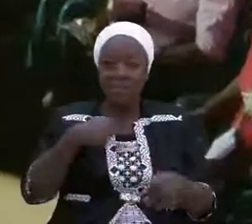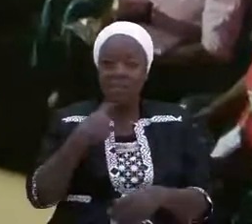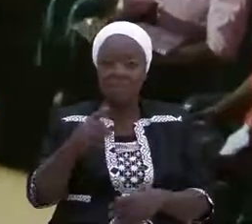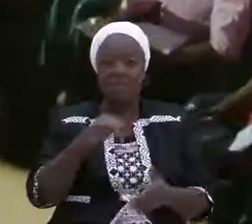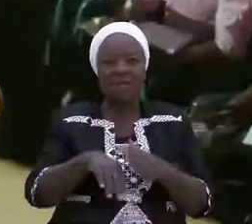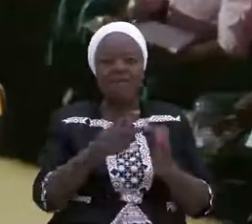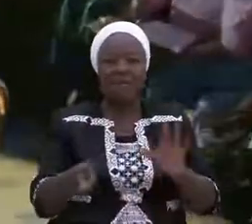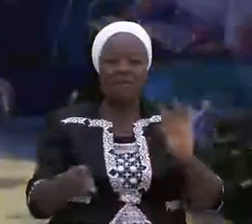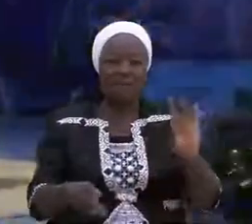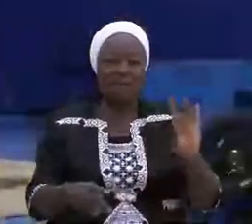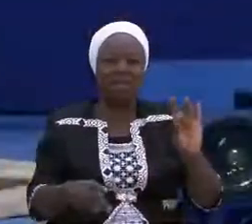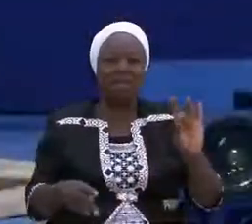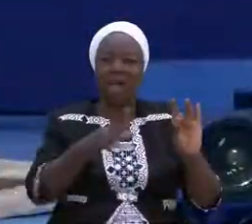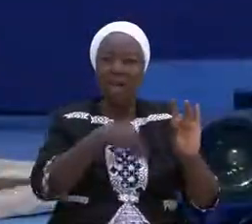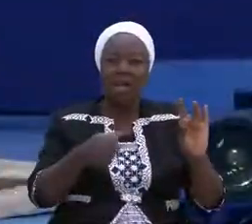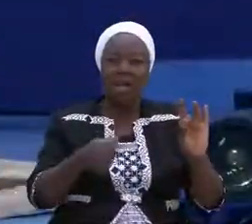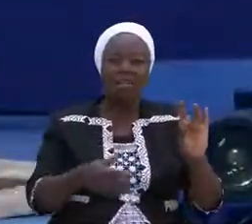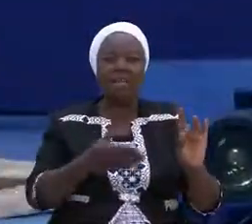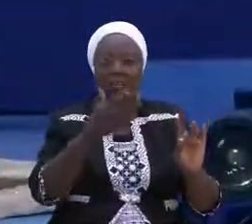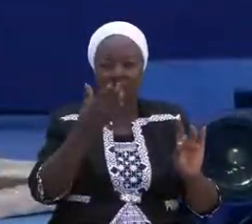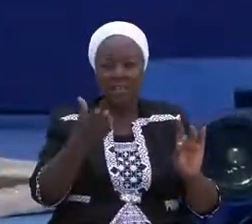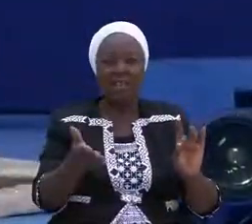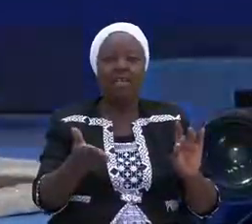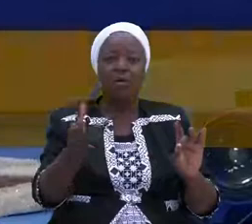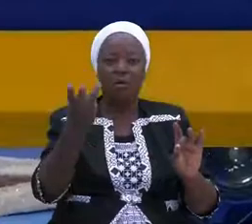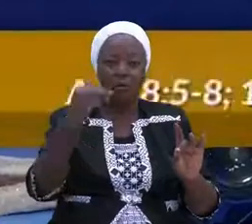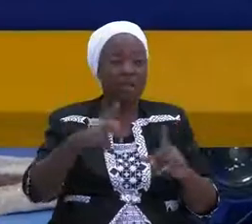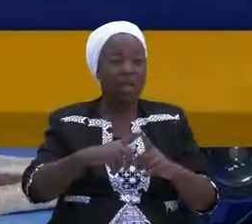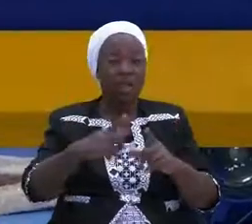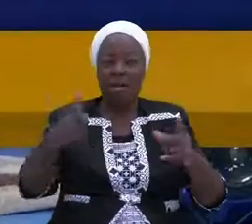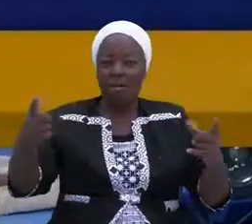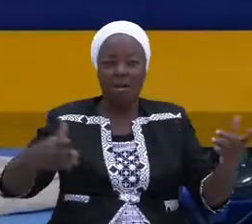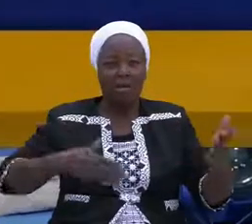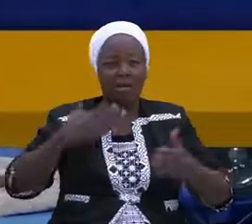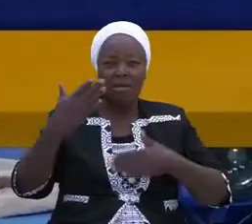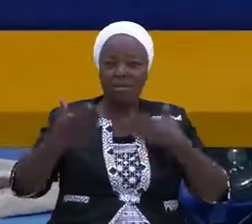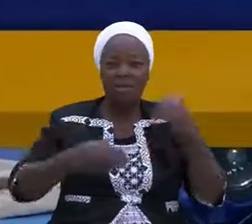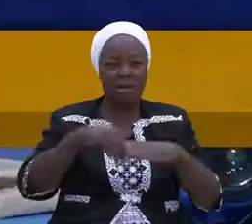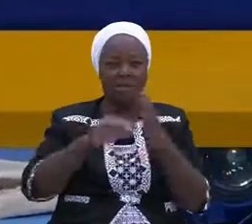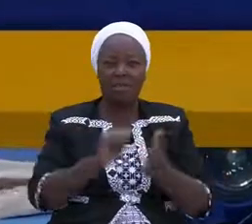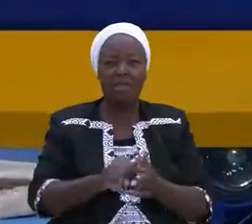Verset 8. Et il y eut une grande joie dans cette ville.